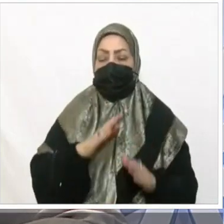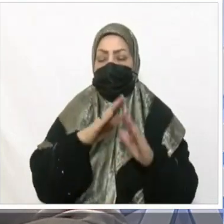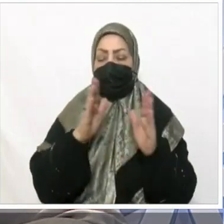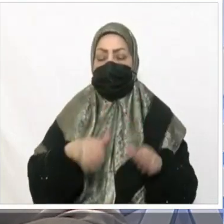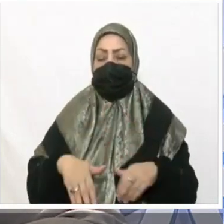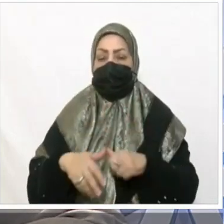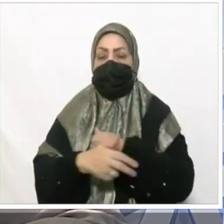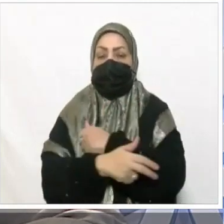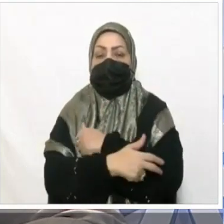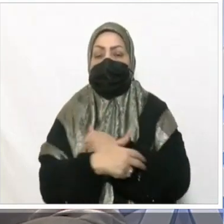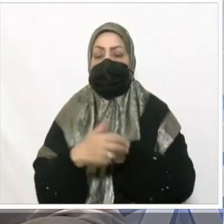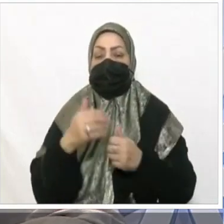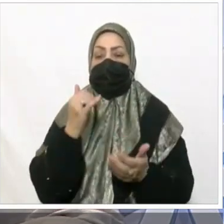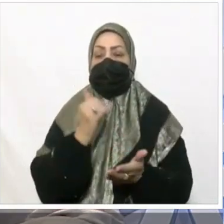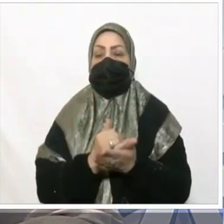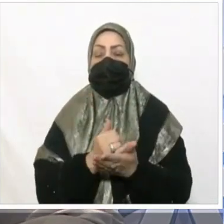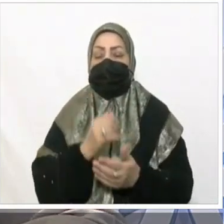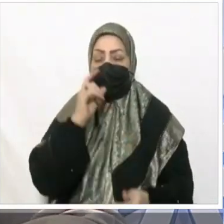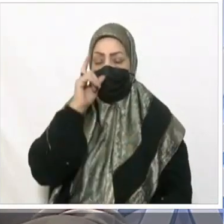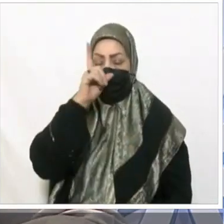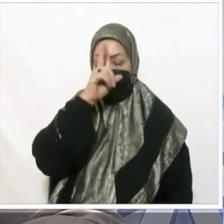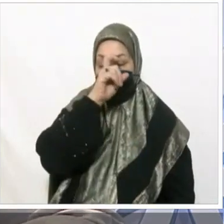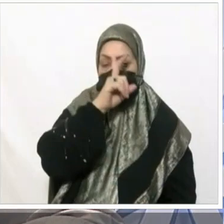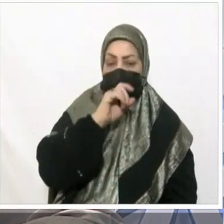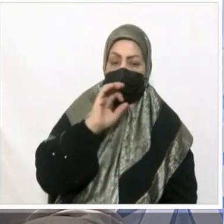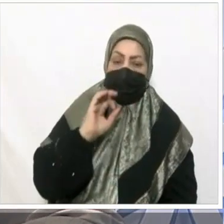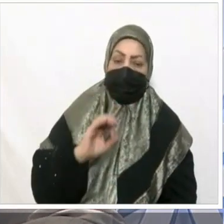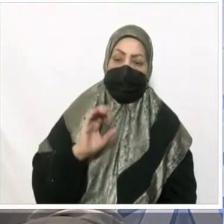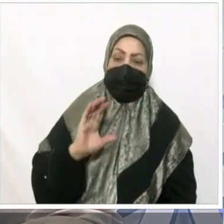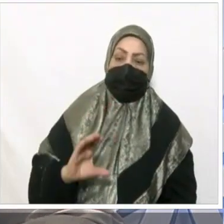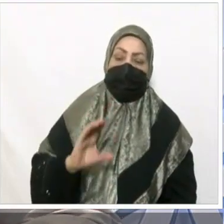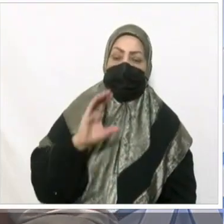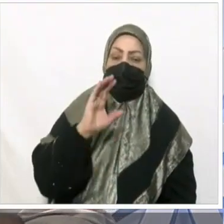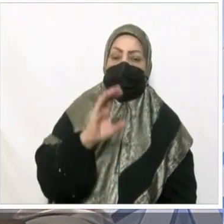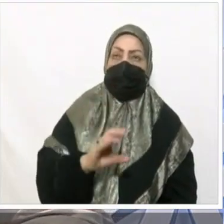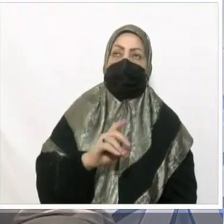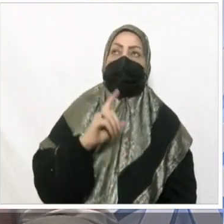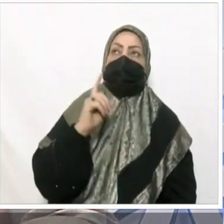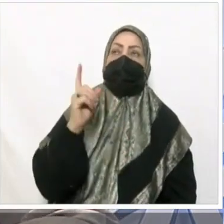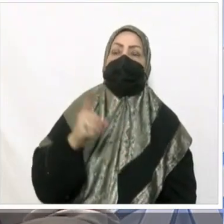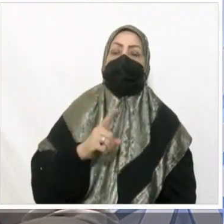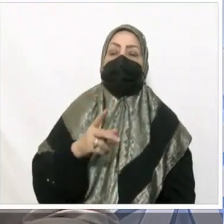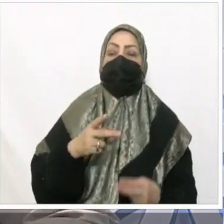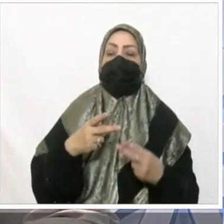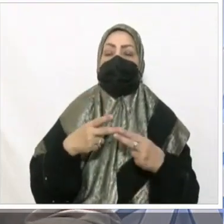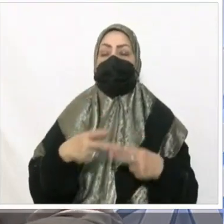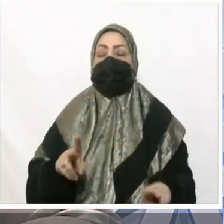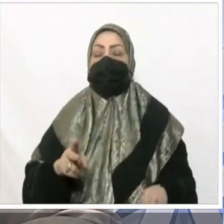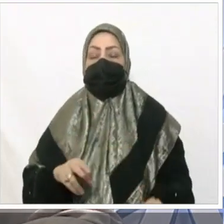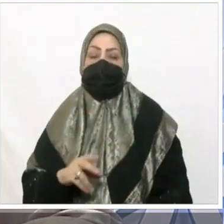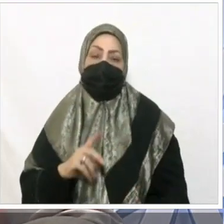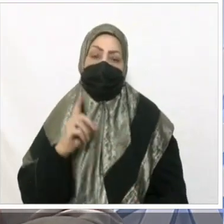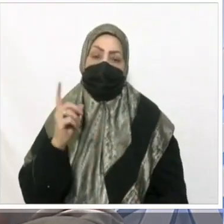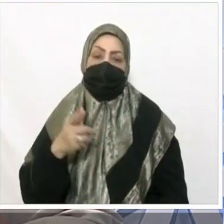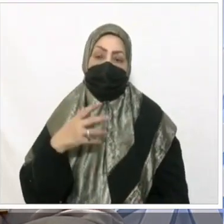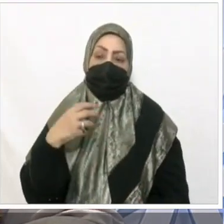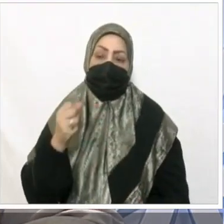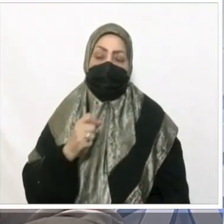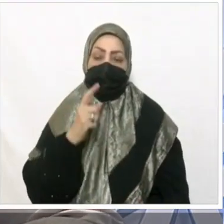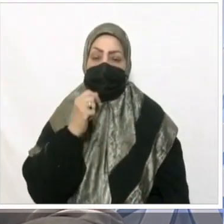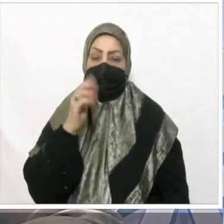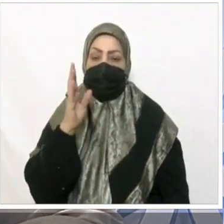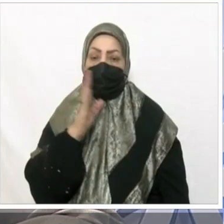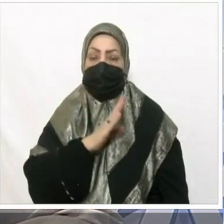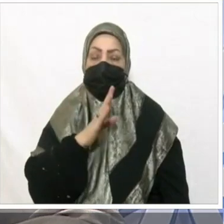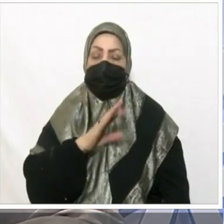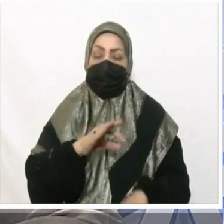أخذها، لكن الله أباحها وجعلها للفقراء. والإنسان الله غالب، هذه ظروف الحياة، في اللي هذا